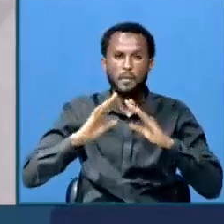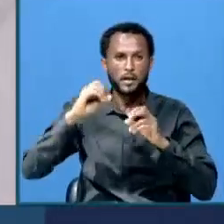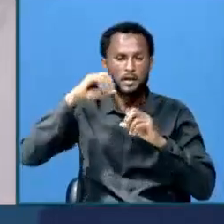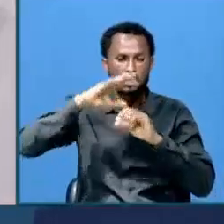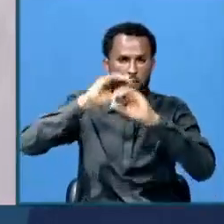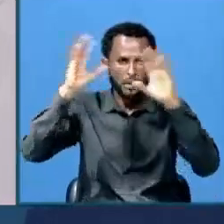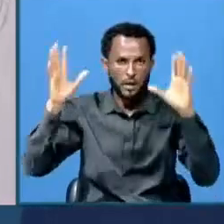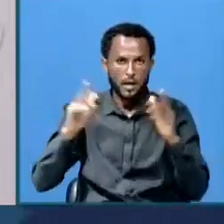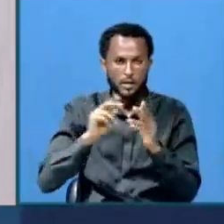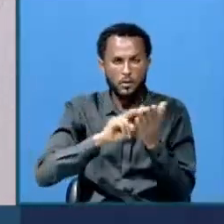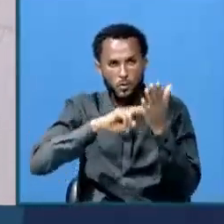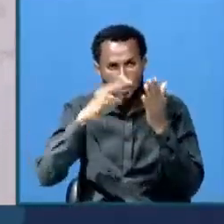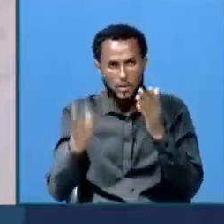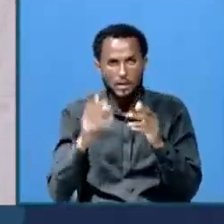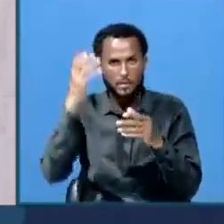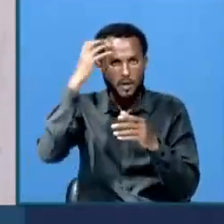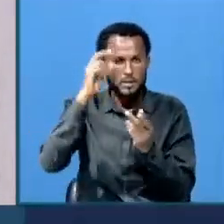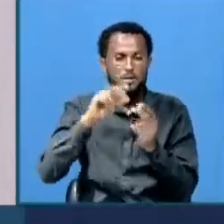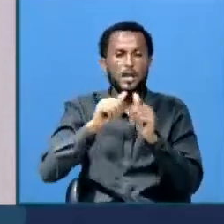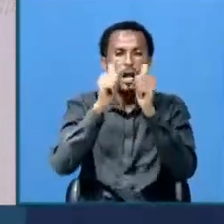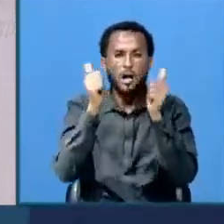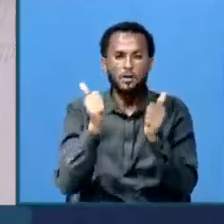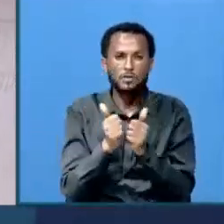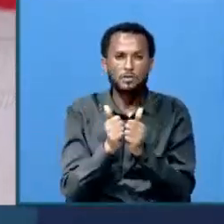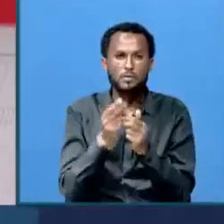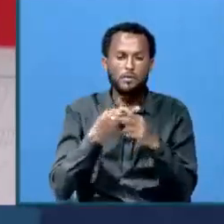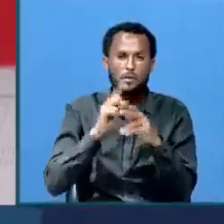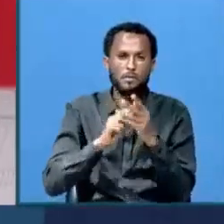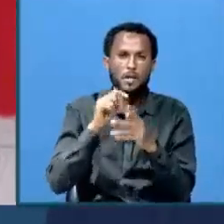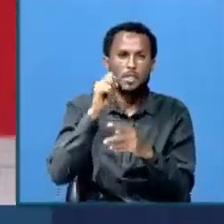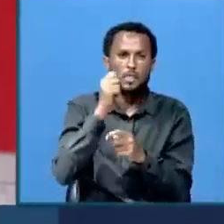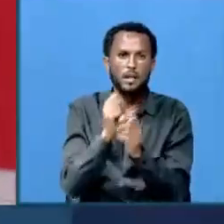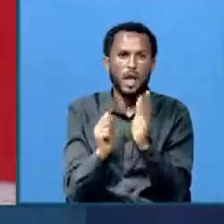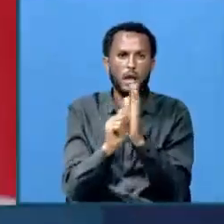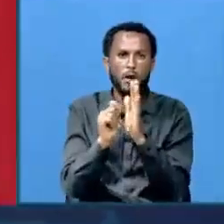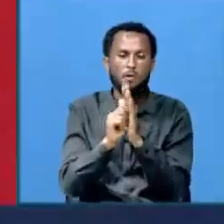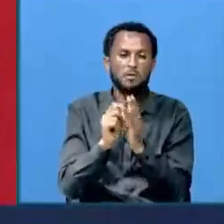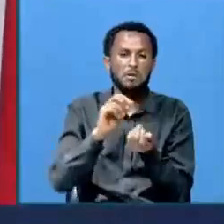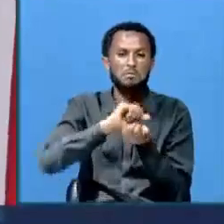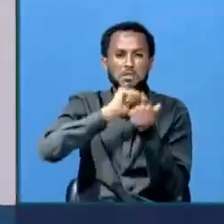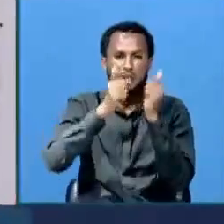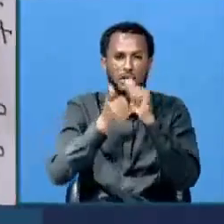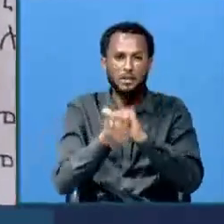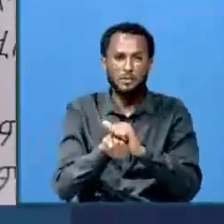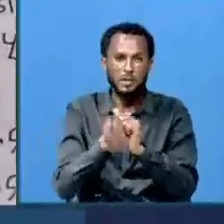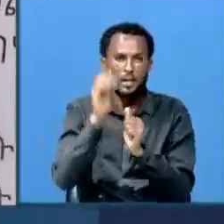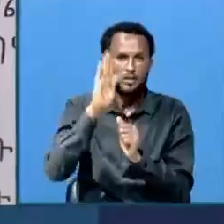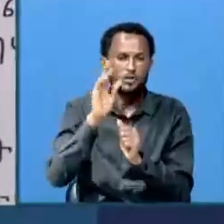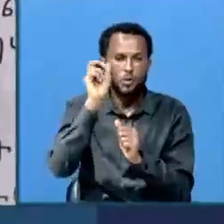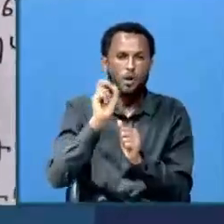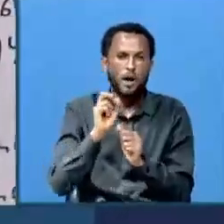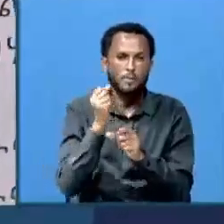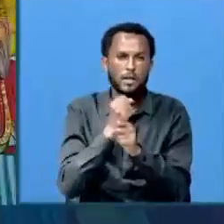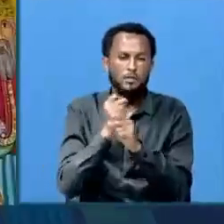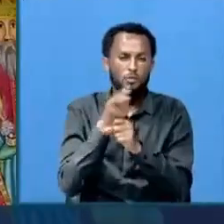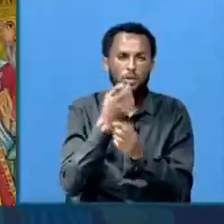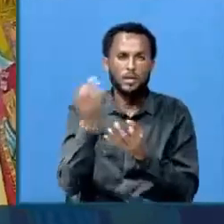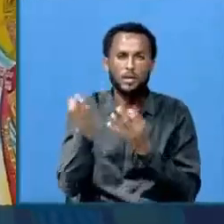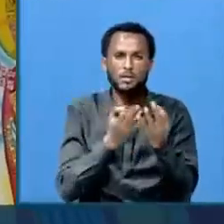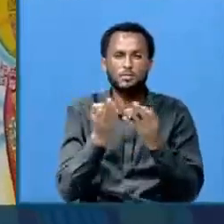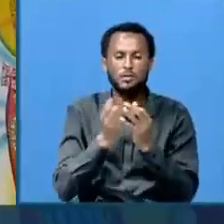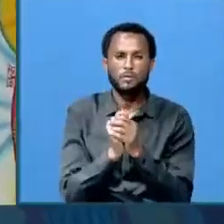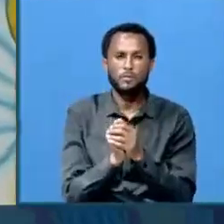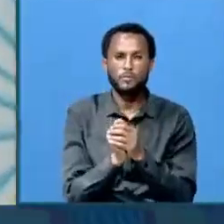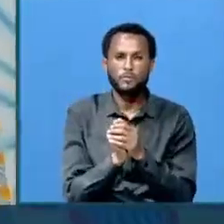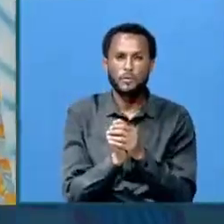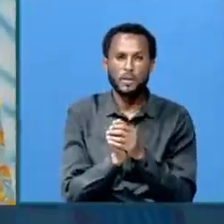ድሕሪ ውድቀት መንግስቲ ኣኽሱም ግና እቲ መንበር ናብ መንበረ ተክለ ሃይማኖት ከም ዝተቐየረን መሳርሒ ፖለቲካ ሽዋ ኮይኑ ከም ዘሎን እውን ሓቢሮም። እቲ ቤተ ክህነት